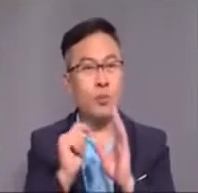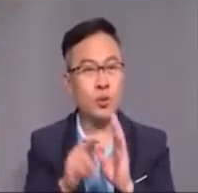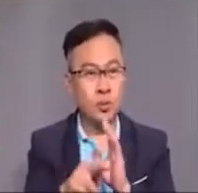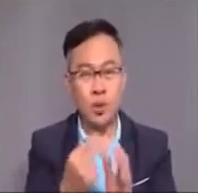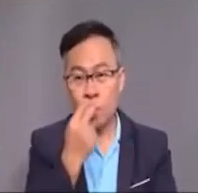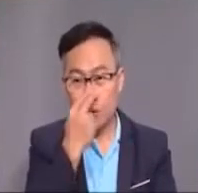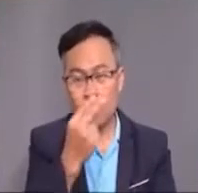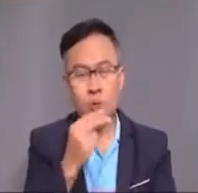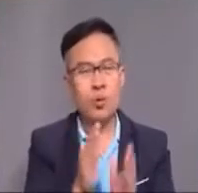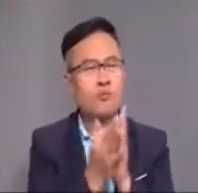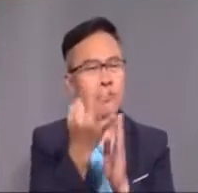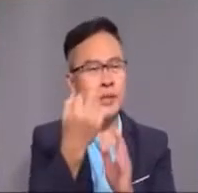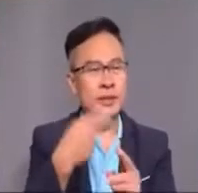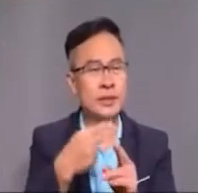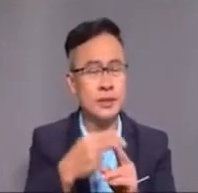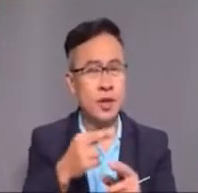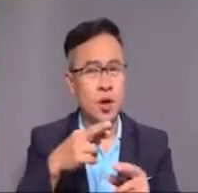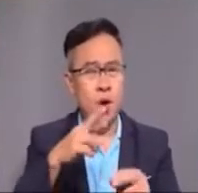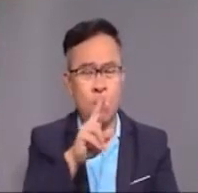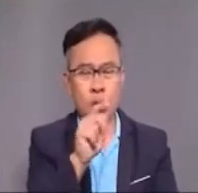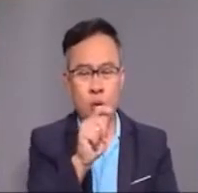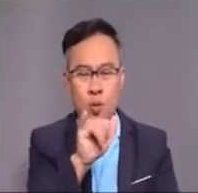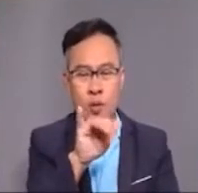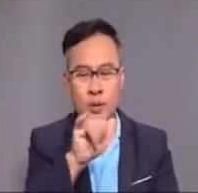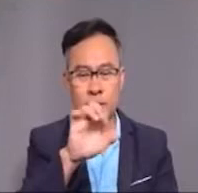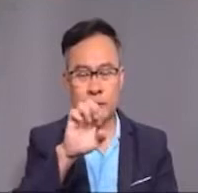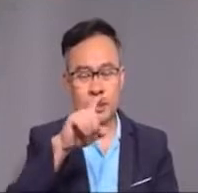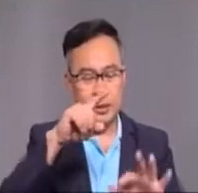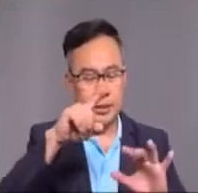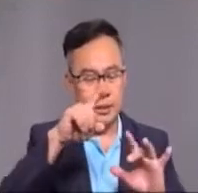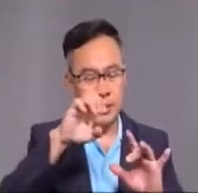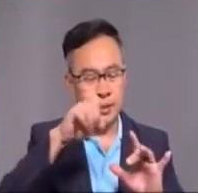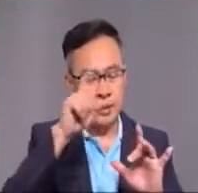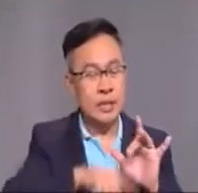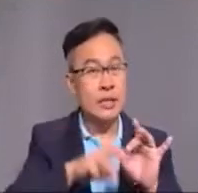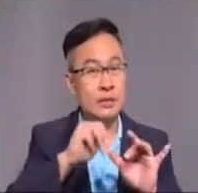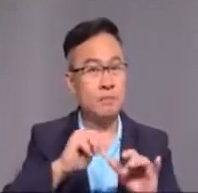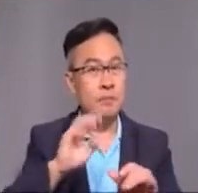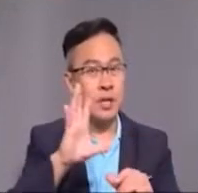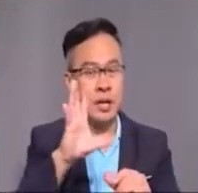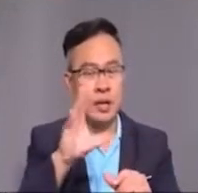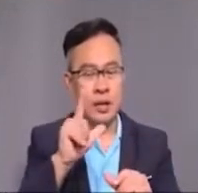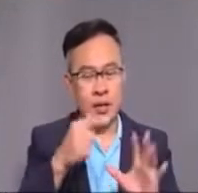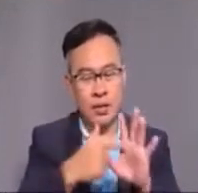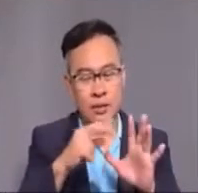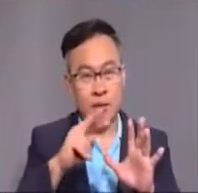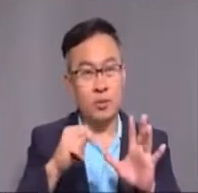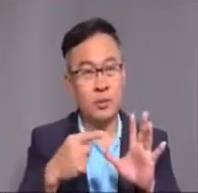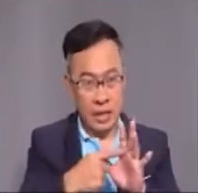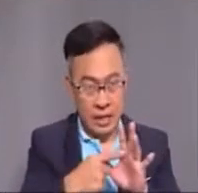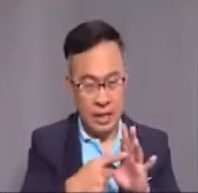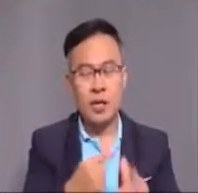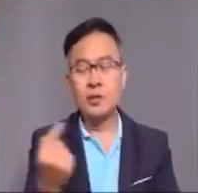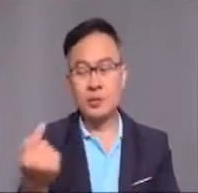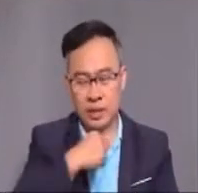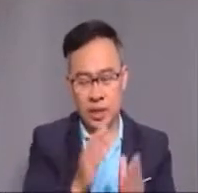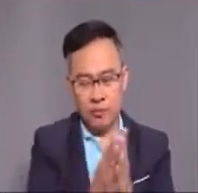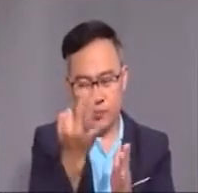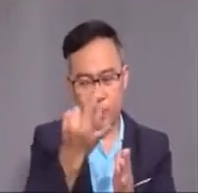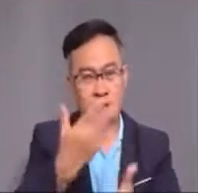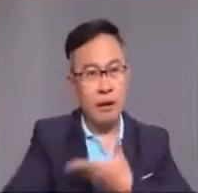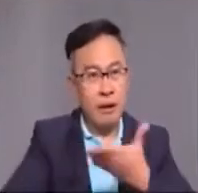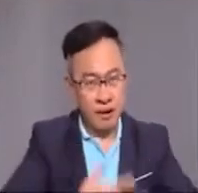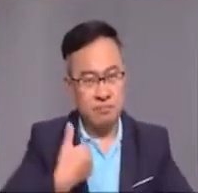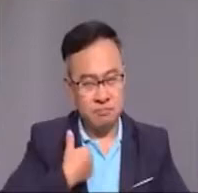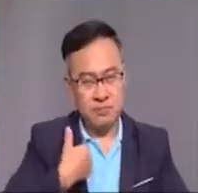อยยิ้มของชาวนาครับนะสั่งผ่านเพจรอยยิ้มชาวนาเราได้นะครับมีคนบริการตอนนี้เรามีบริการออนไลน์ด้วยครับ โอ้